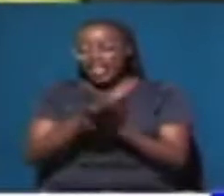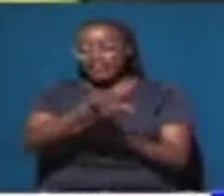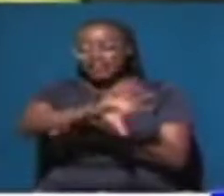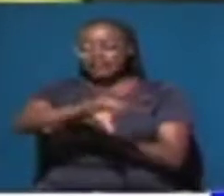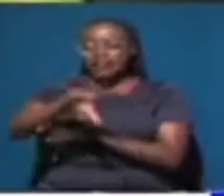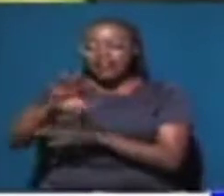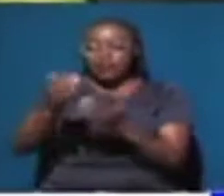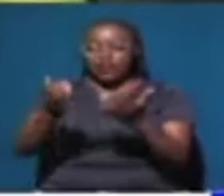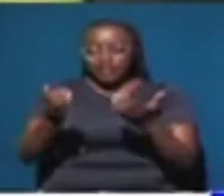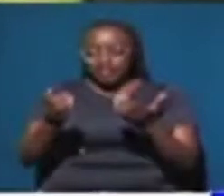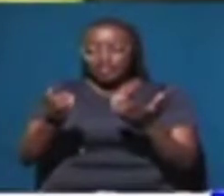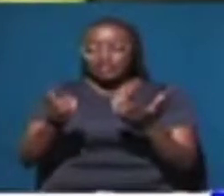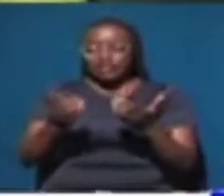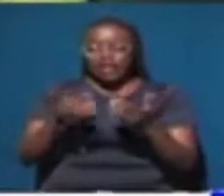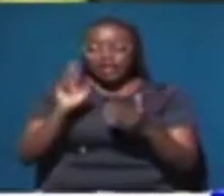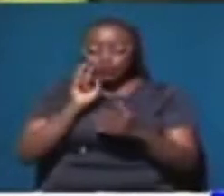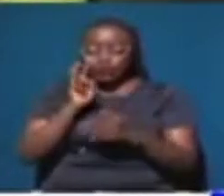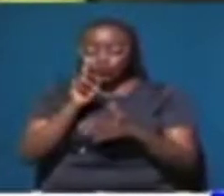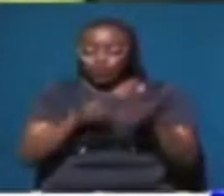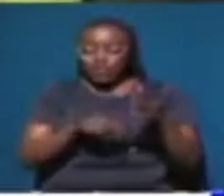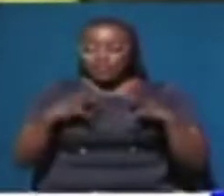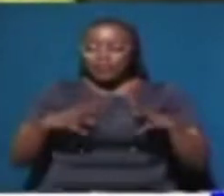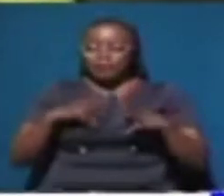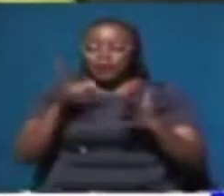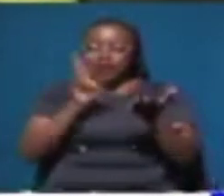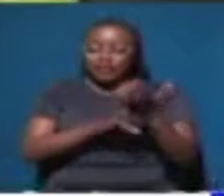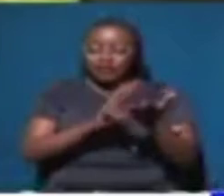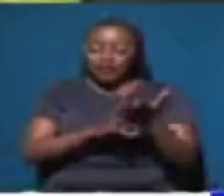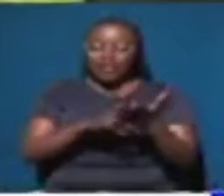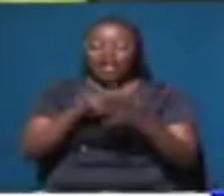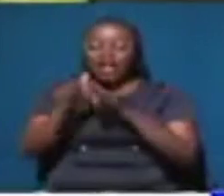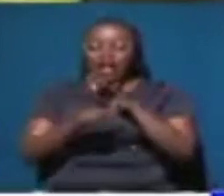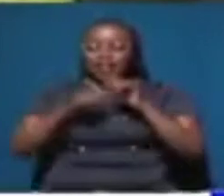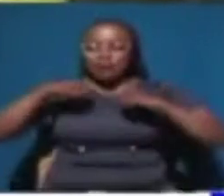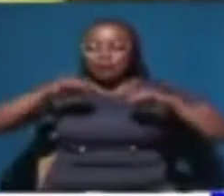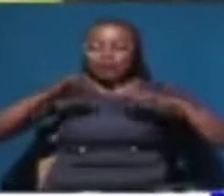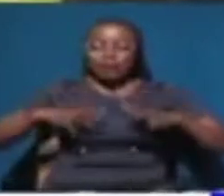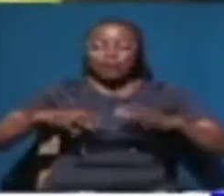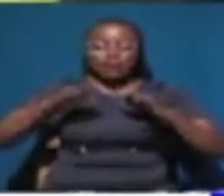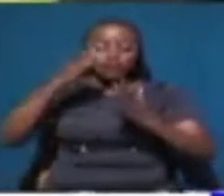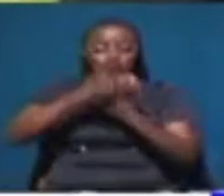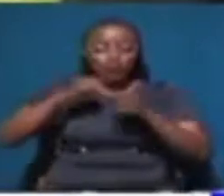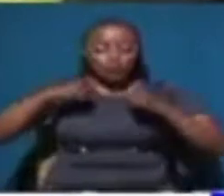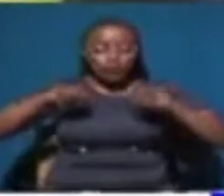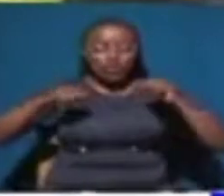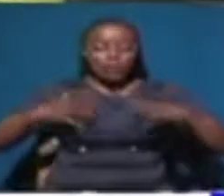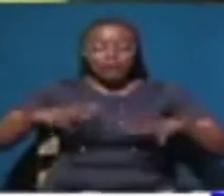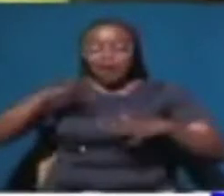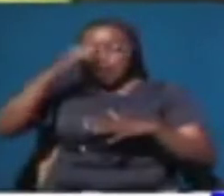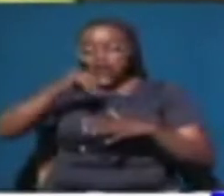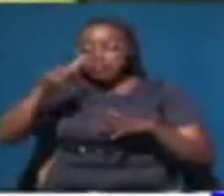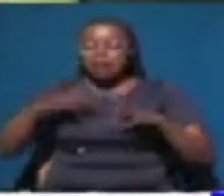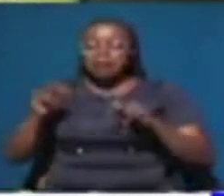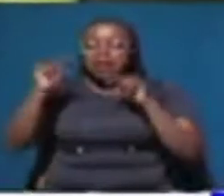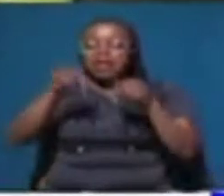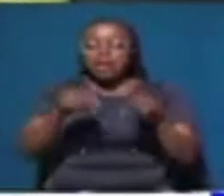no tũrabatarĩkana ona ithuĩ gũkorwo tũkĩrora aira mararĩnjĩtwo na sekta ya boda rĩ kana nĩ ma nĩ andũ a boda boda gũtigakorwo kana kwĩna andũ angĩ maroka